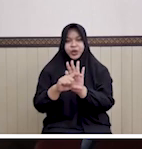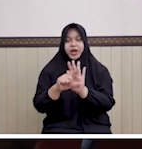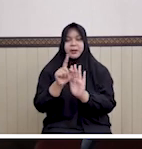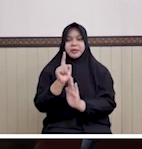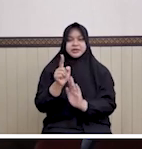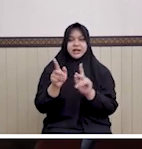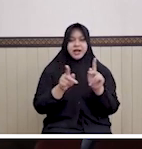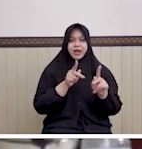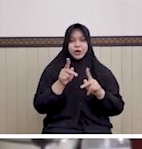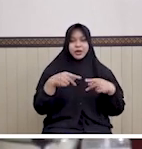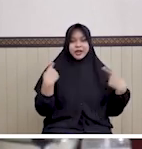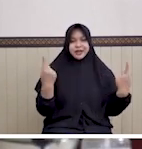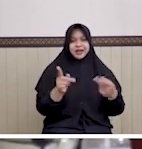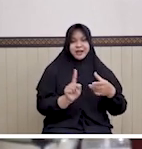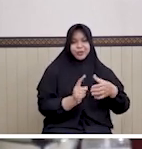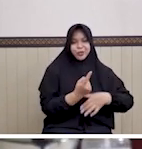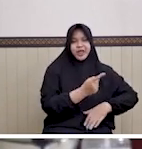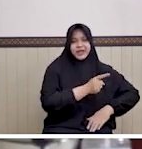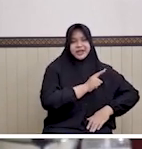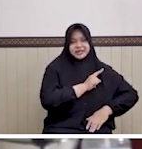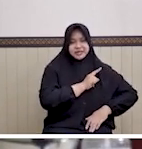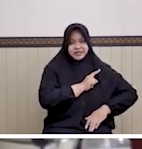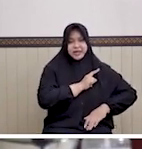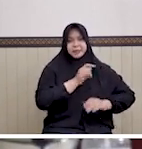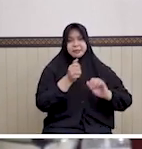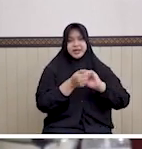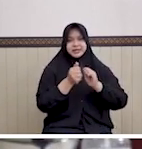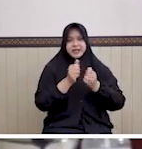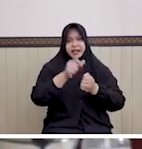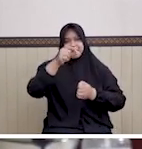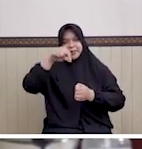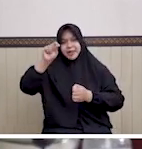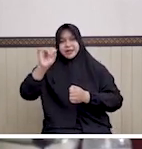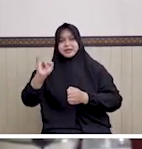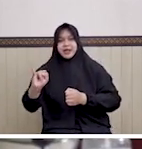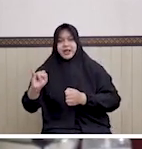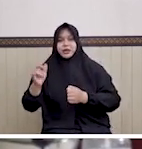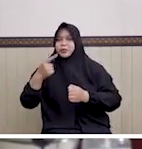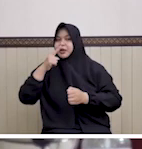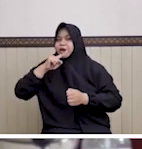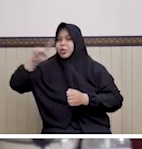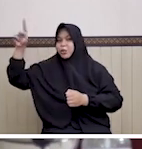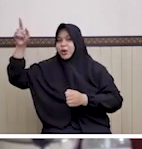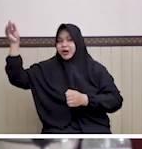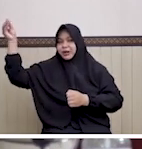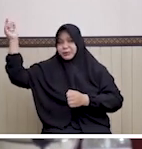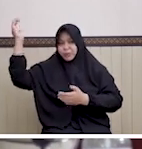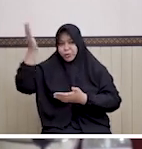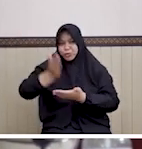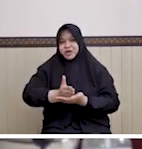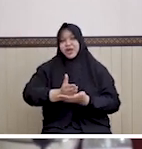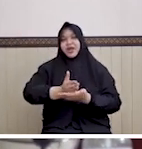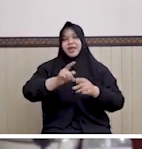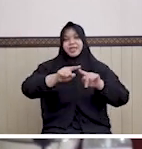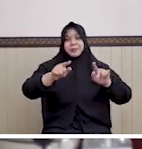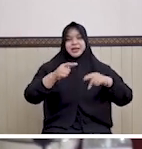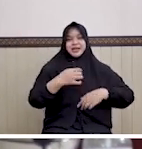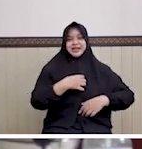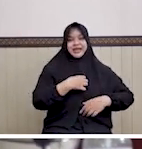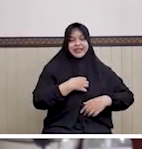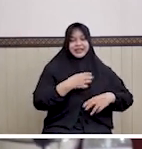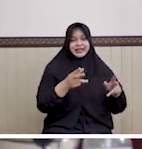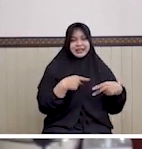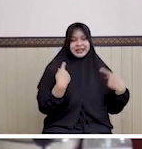karena kalau kita tidak mulai dari diri kita sendiri Masalah benar atau tidak itu biarkan Tuhan yang berbicara yang penting niat kita